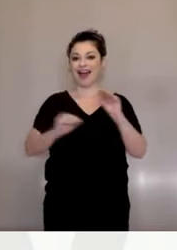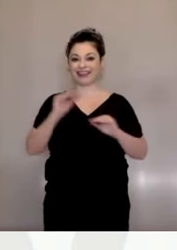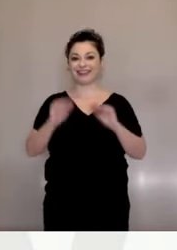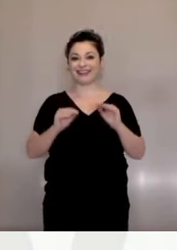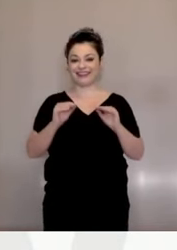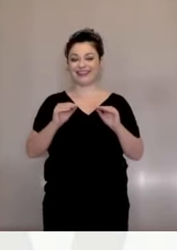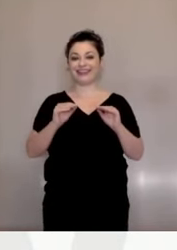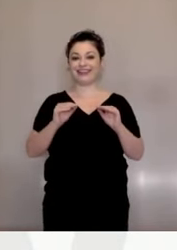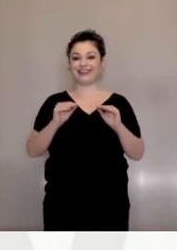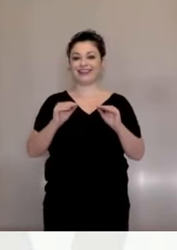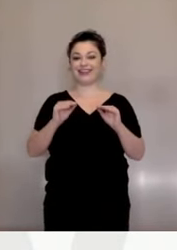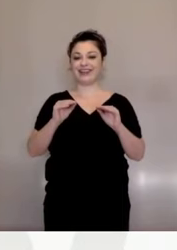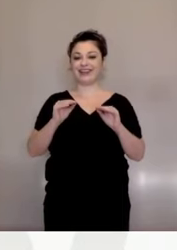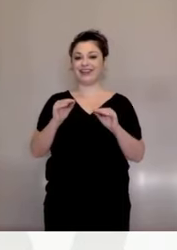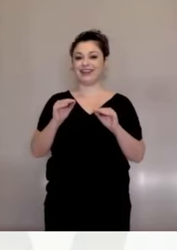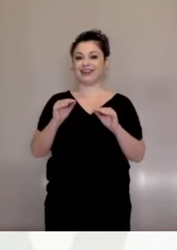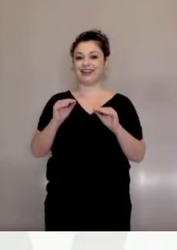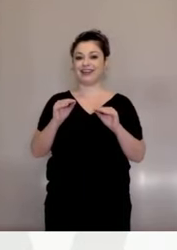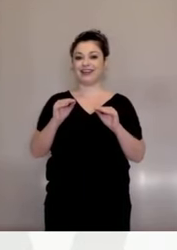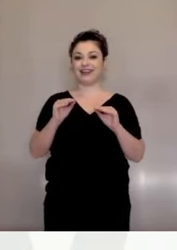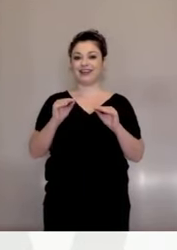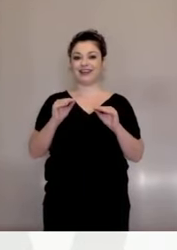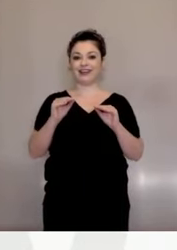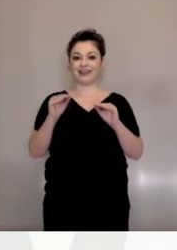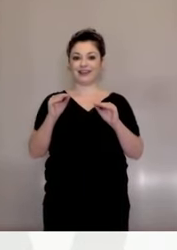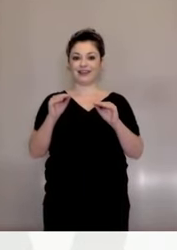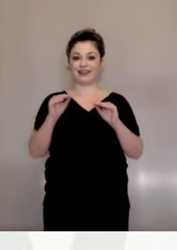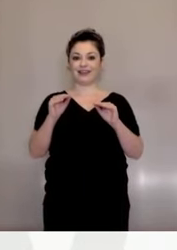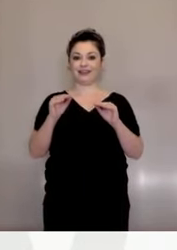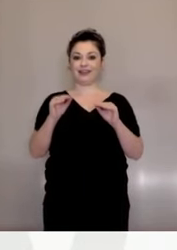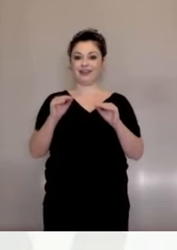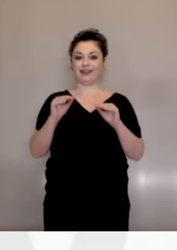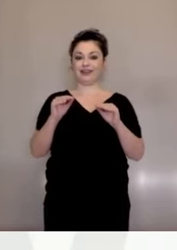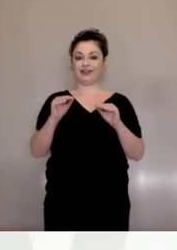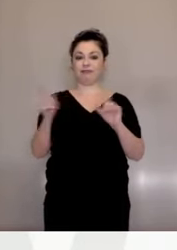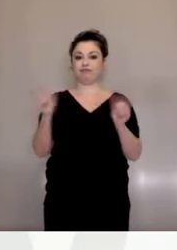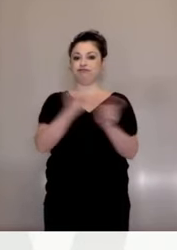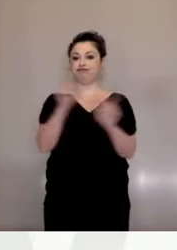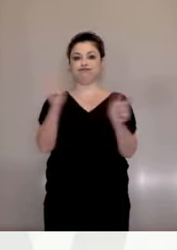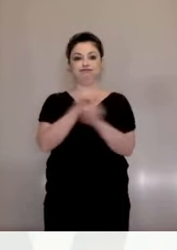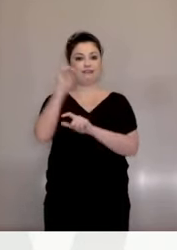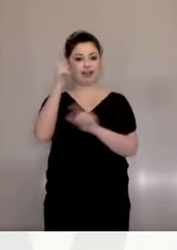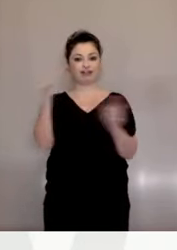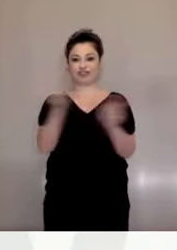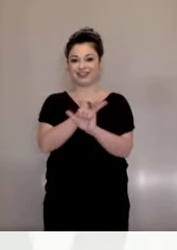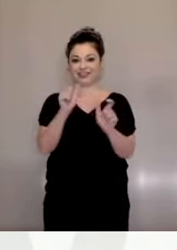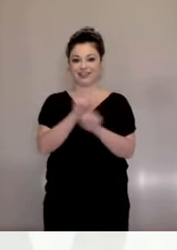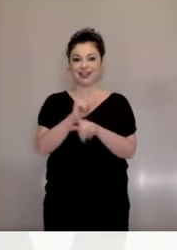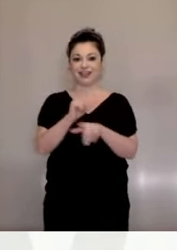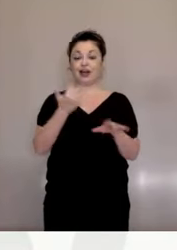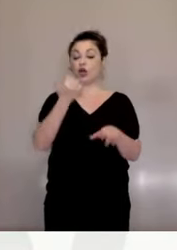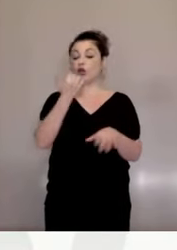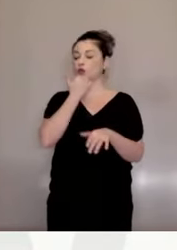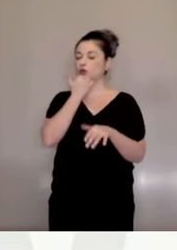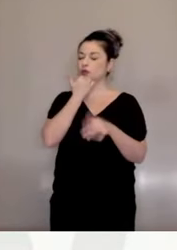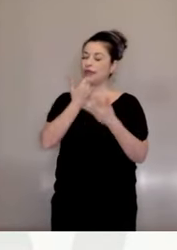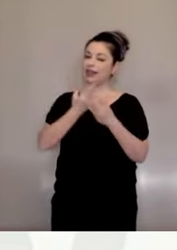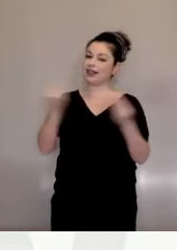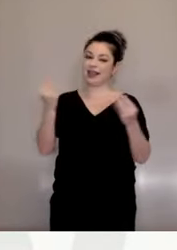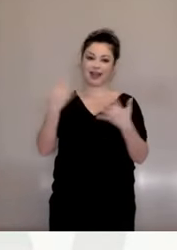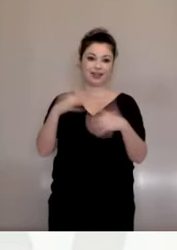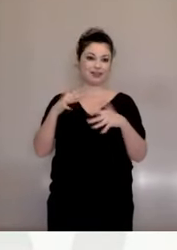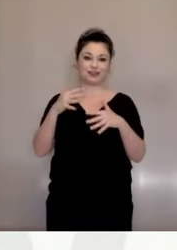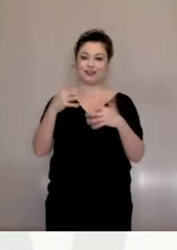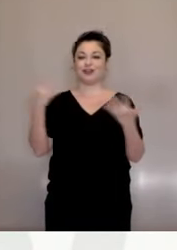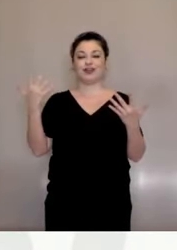que Laura Sano est revenue, elle avait... Oui. Scusatemi tantissimo, come vedete quello che